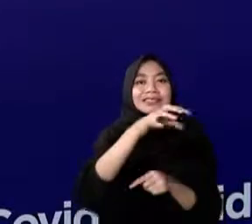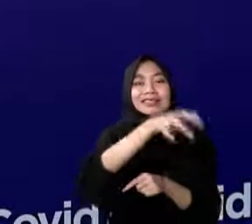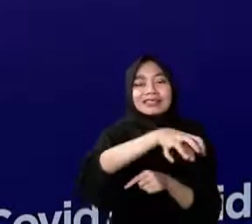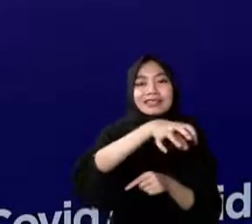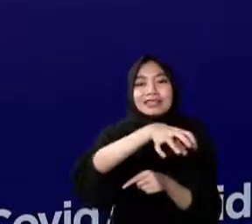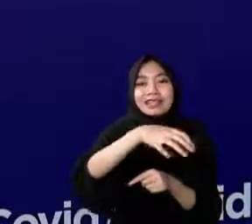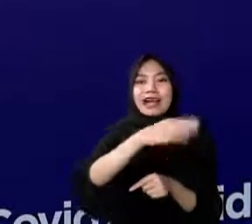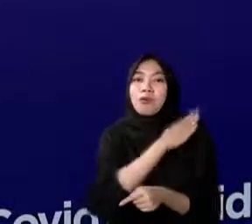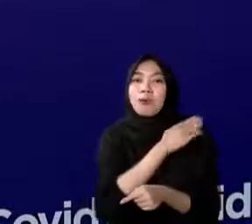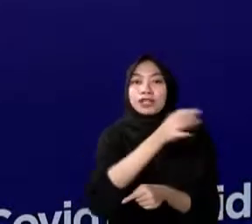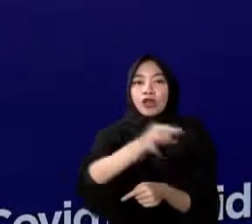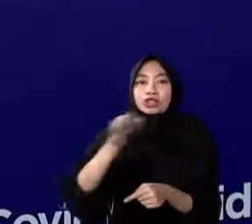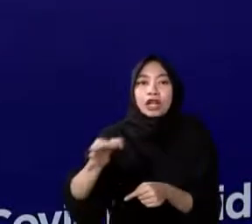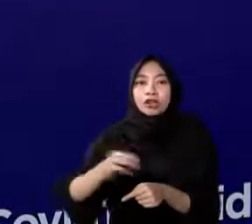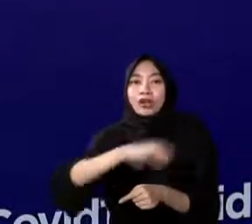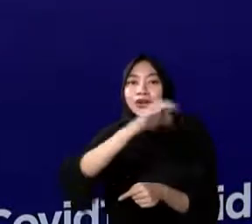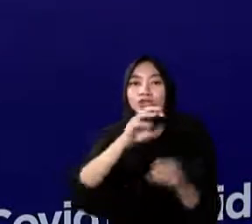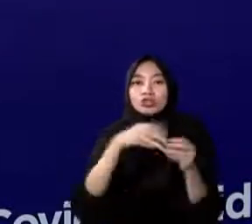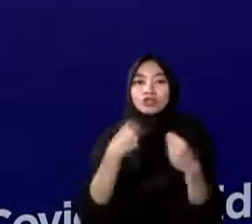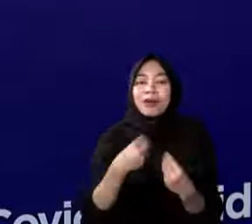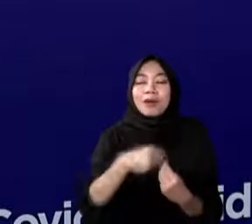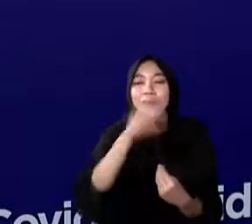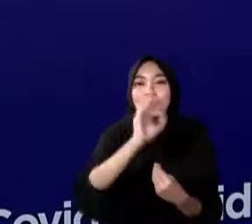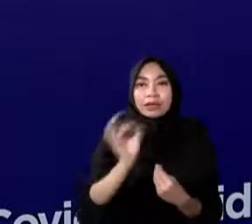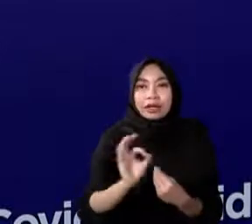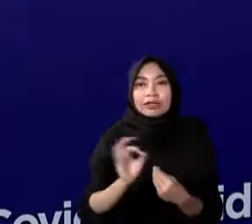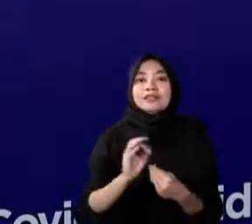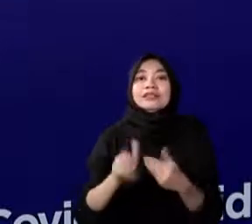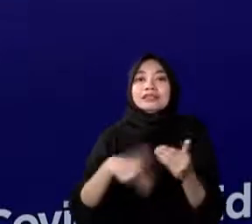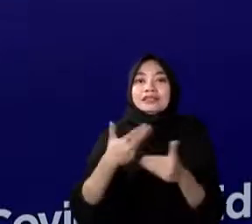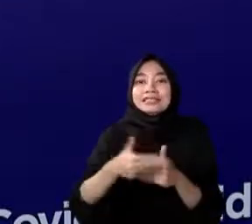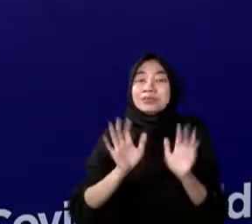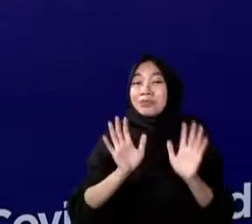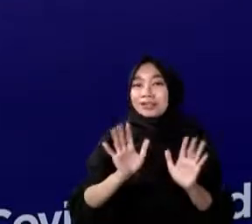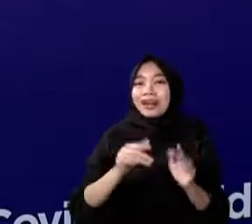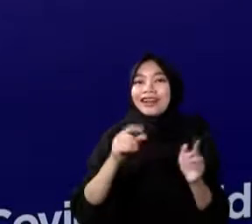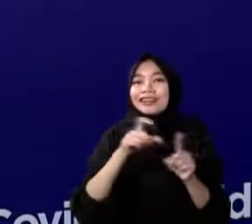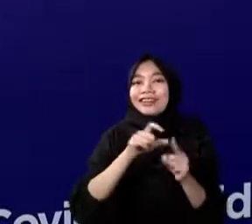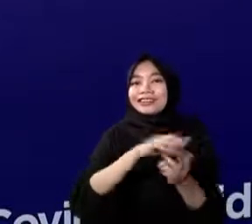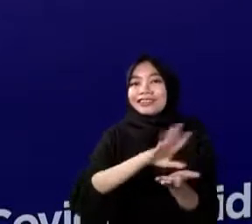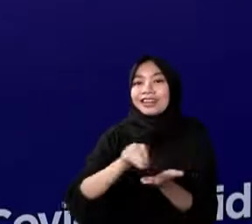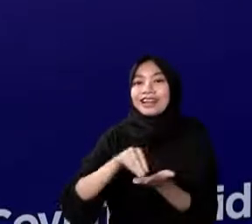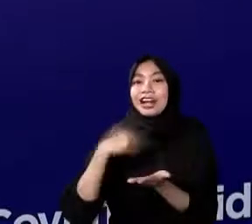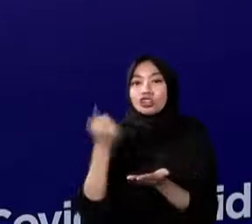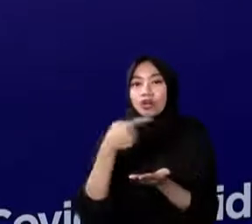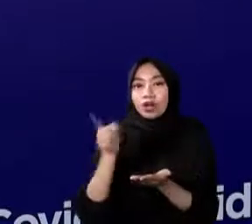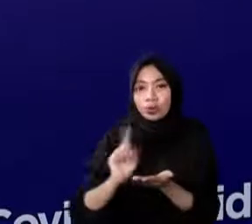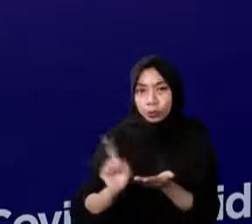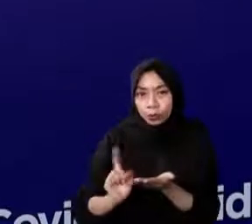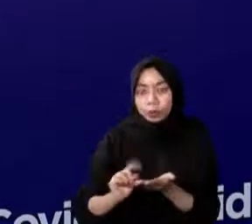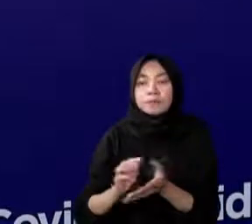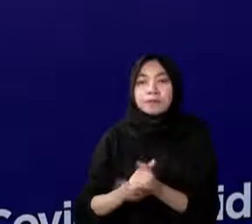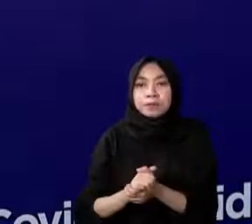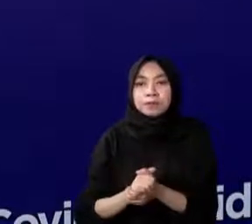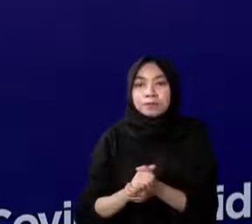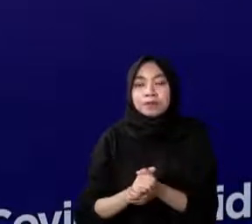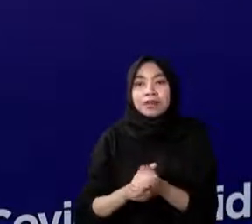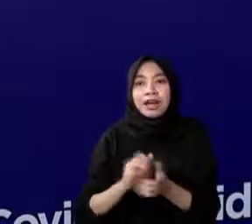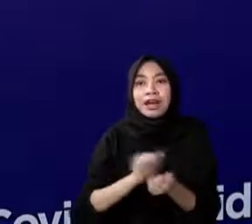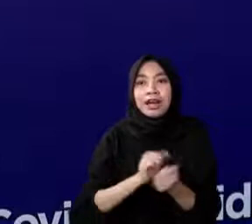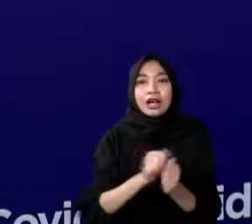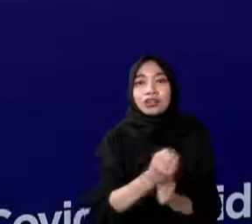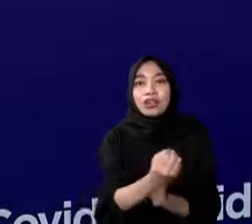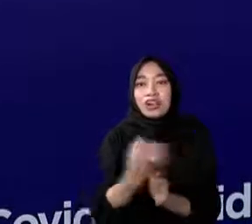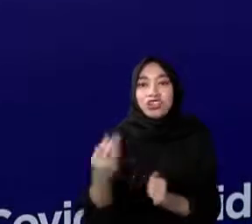persentase di level kabupaten kota. Jadi sementara ini nasional, kita lanjut dulu. Nextnya adalah kalau tadi sudah ada kasus aktif, kita ke